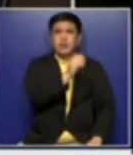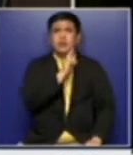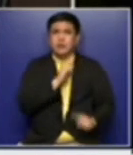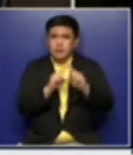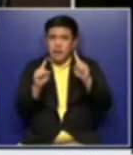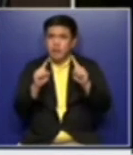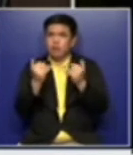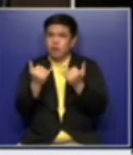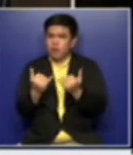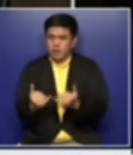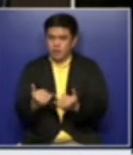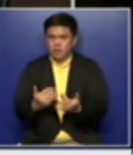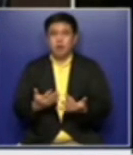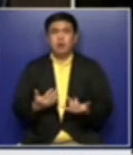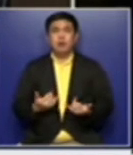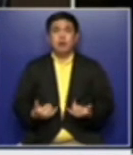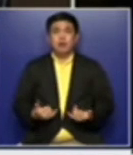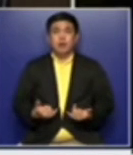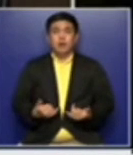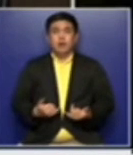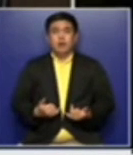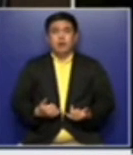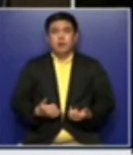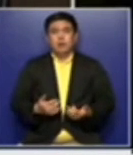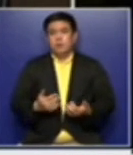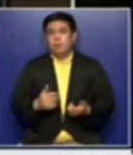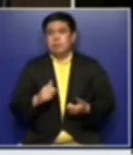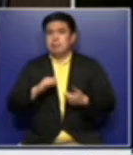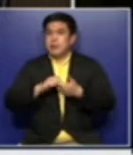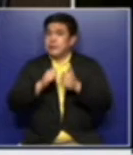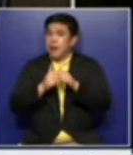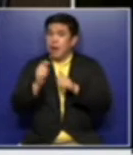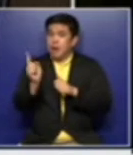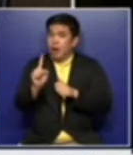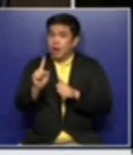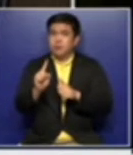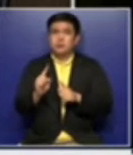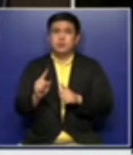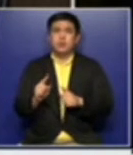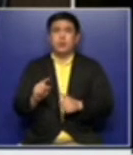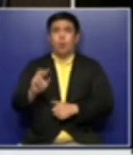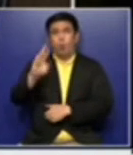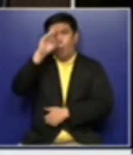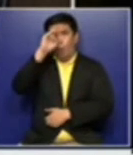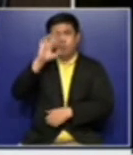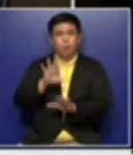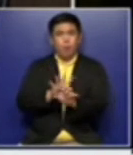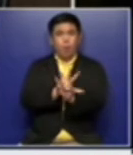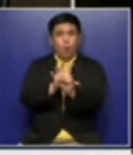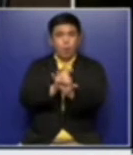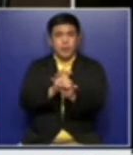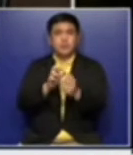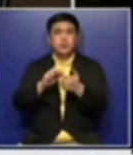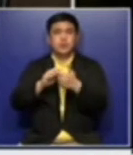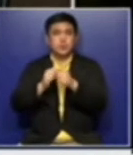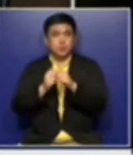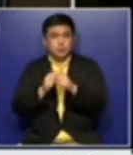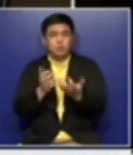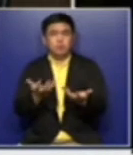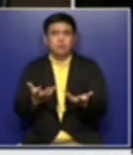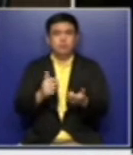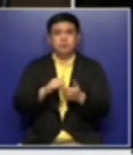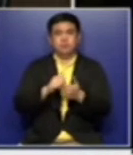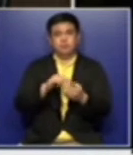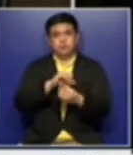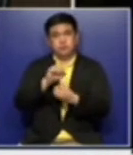ต่ในช่วงปัจจุบันนี้ถือว่าเป็นช่วงวิกฤตภาวะวิกฤตเศรษฐกิจที่เศรษฐกิจห